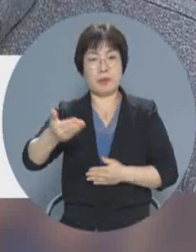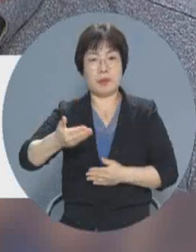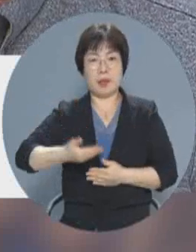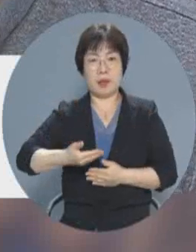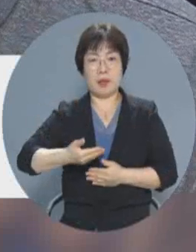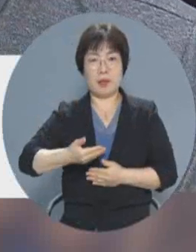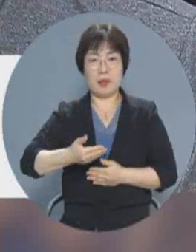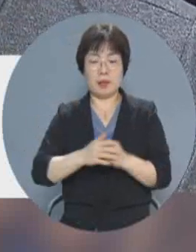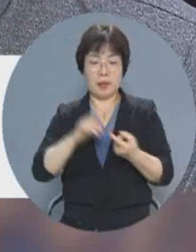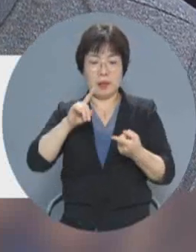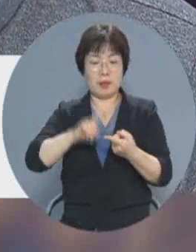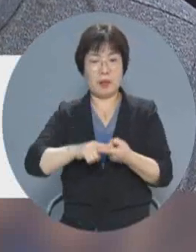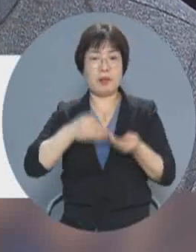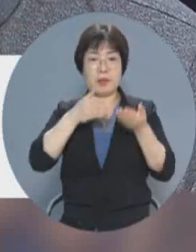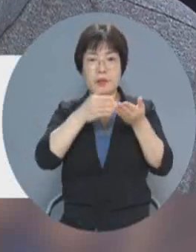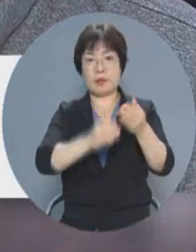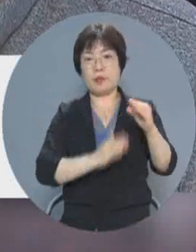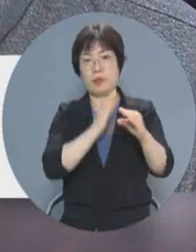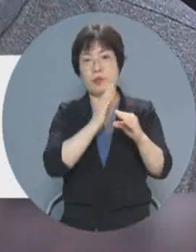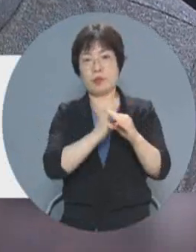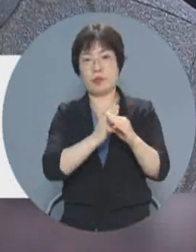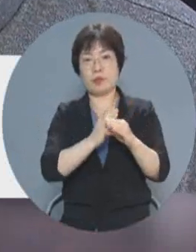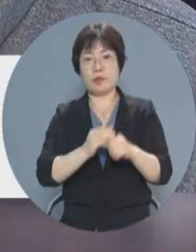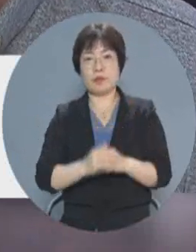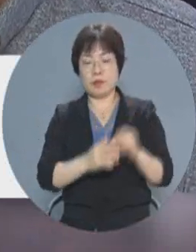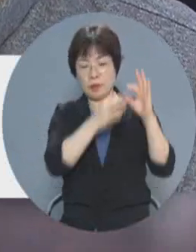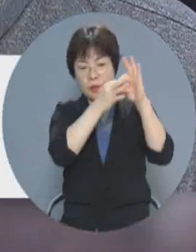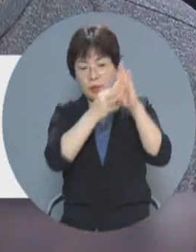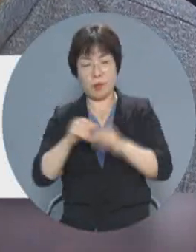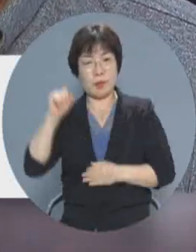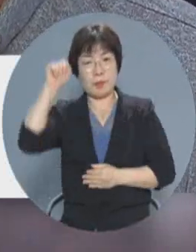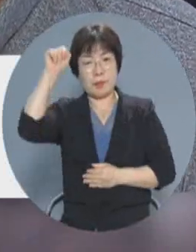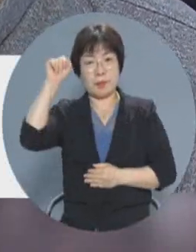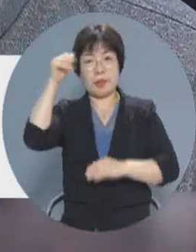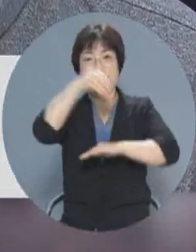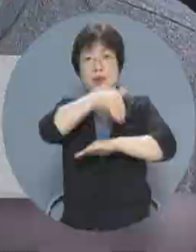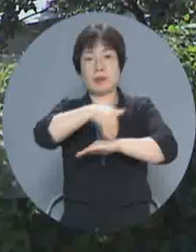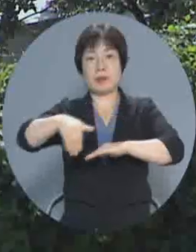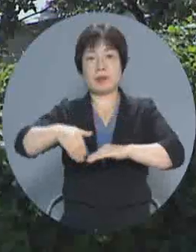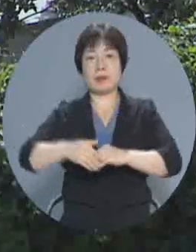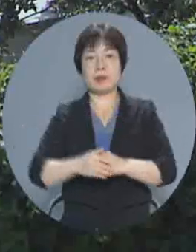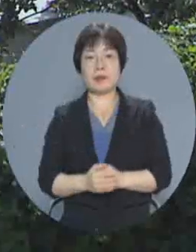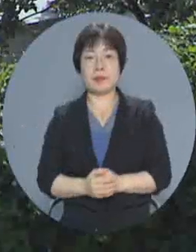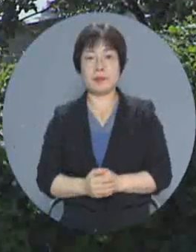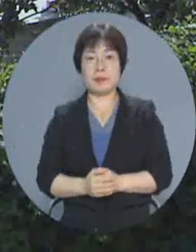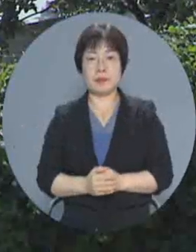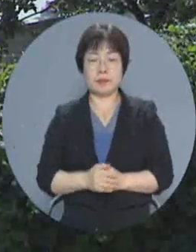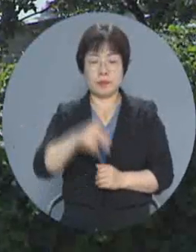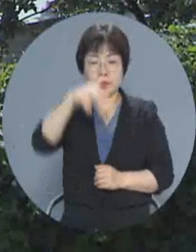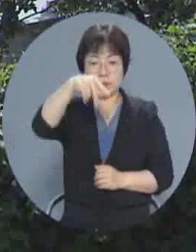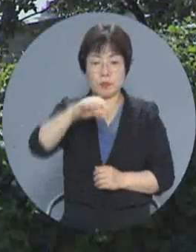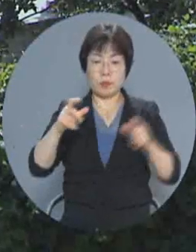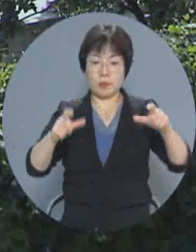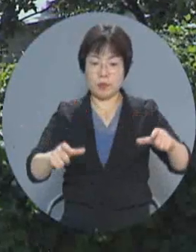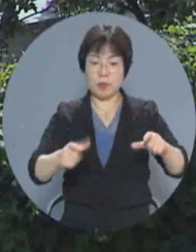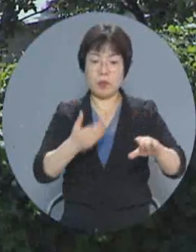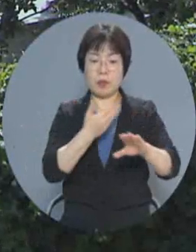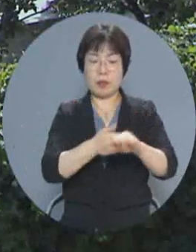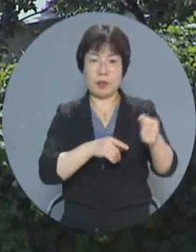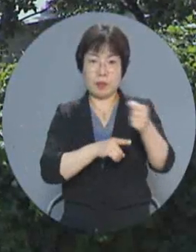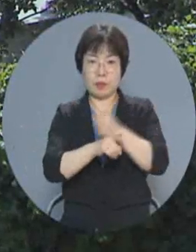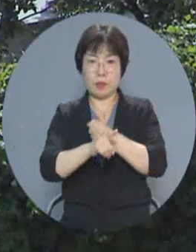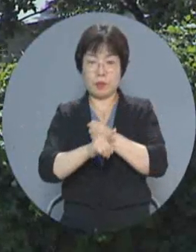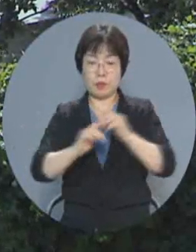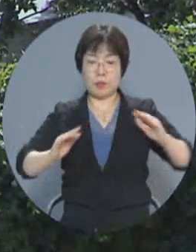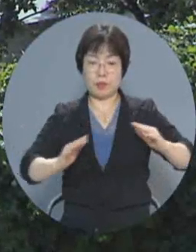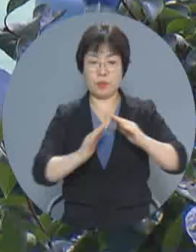똑같은 형태의 거주 조건이 만들어질 때까지는 투쟁을 하겠다고 합니다. 인근 중촌마을은 다른 이유로 개발